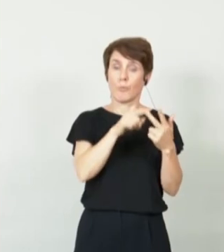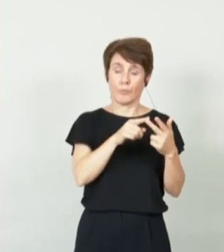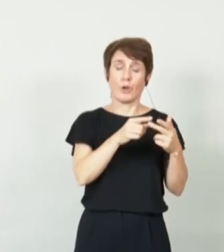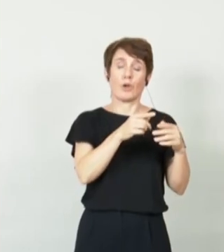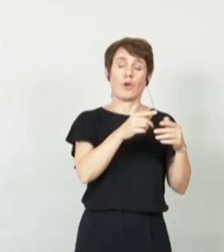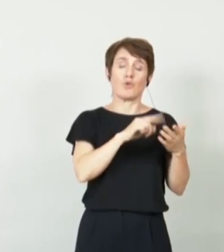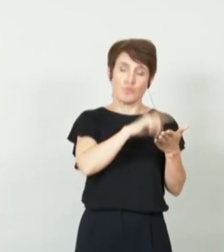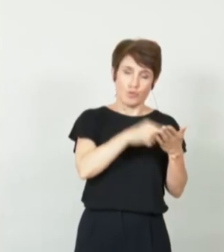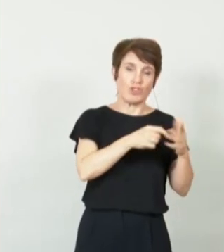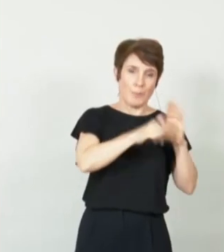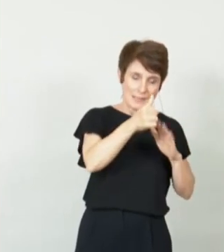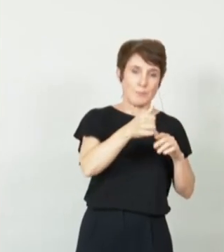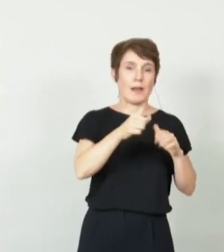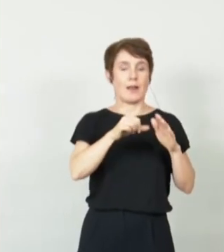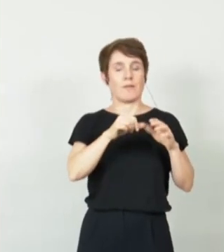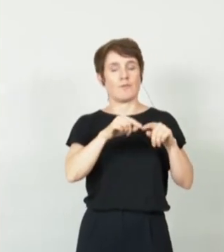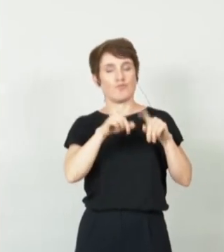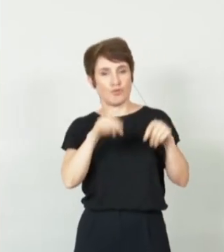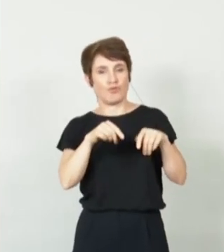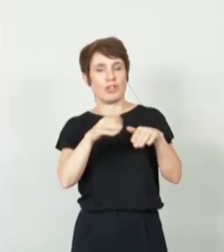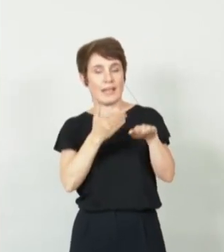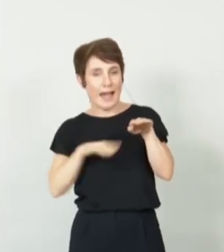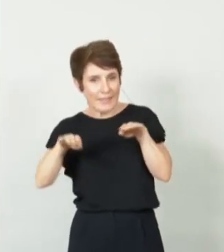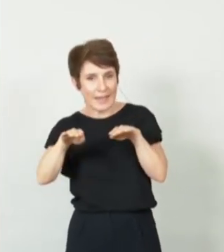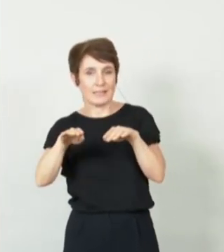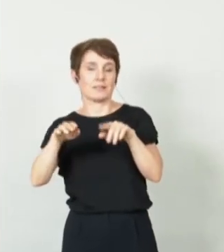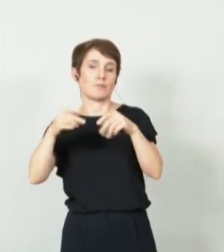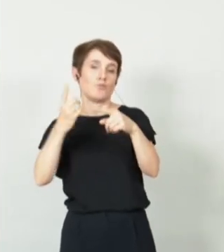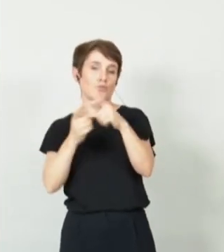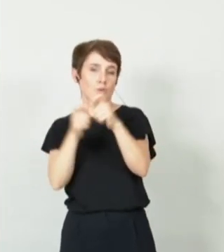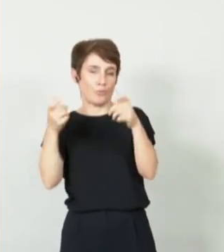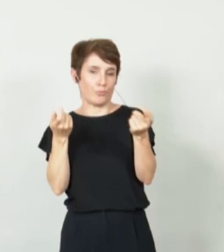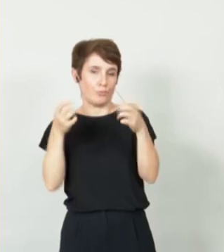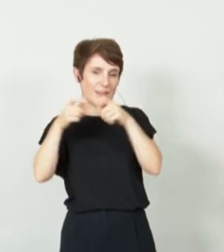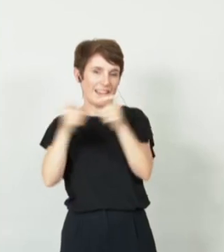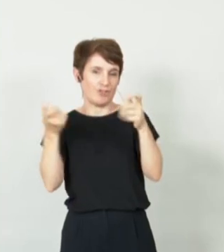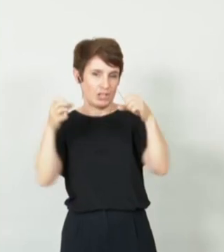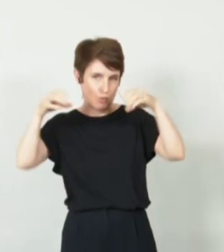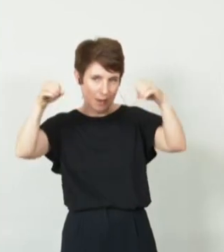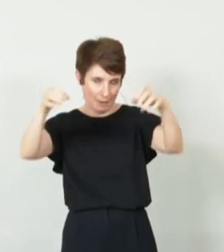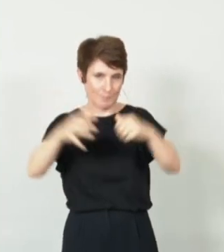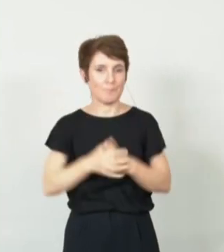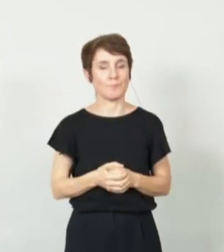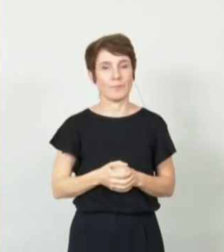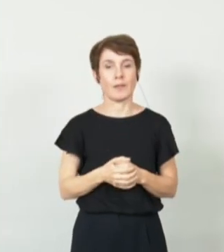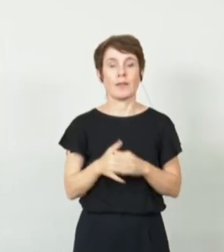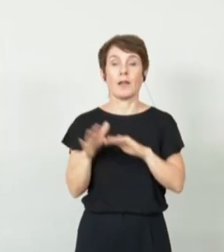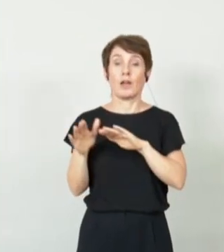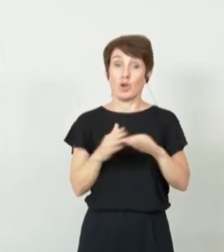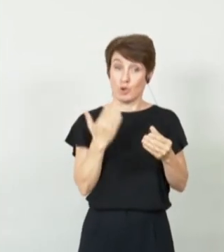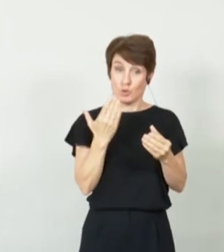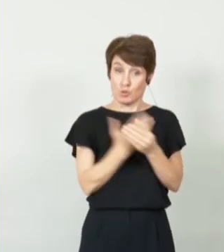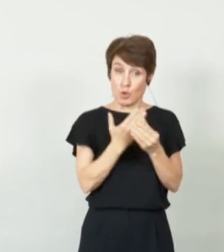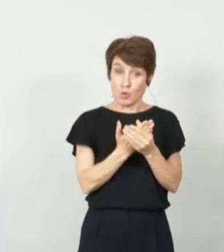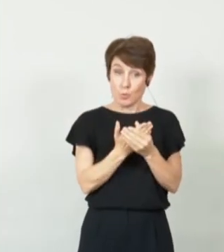je vous propose de nous arrêter rapidement en sachant que la Commission ressource a examiné dans le détail et les documents de la commission ressources sont toujours